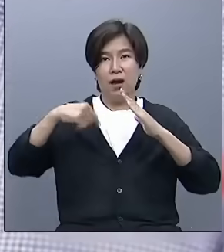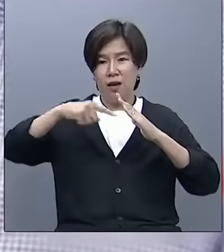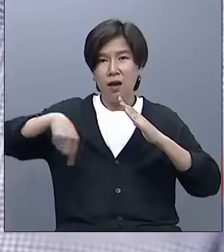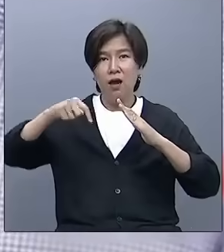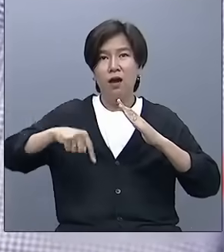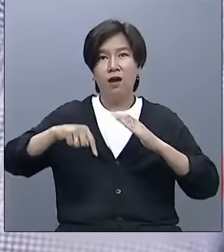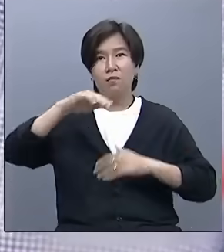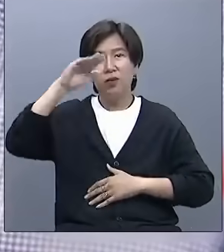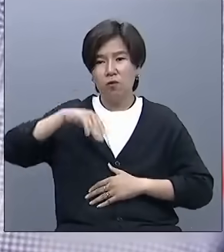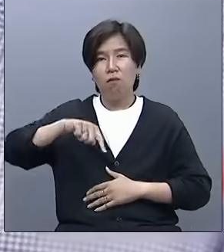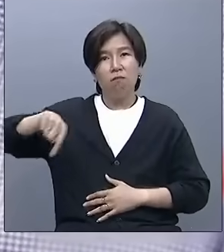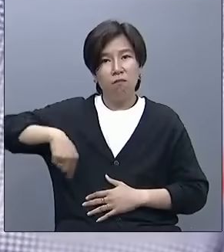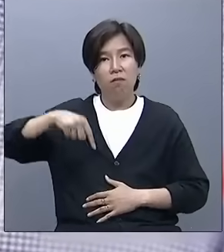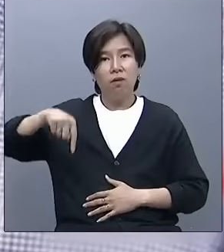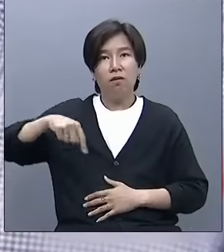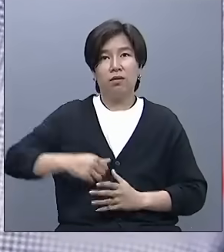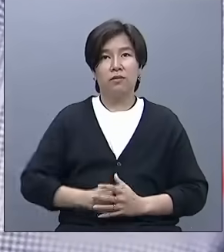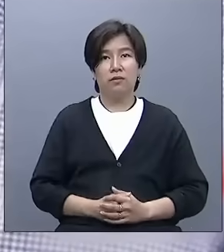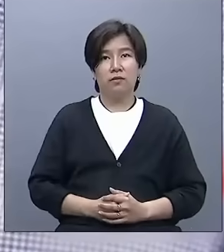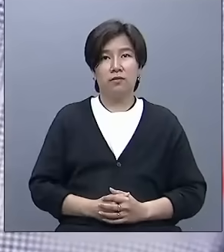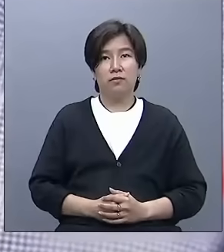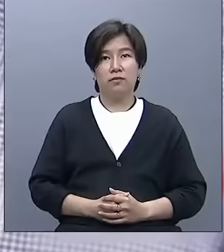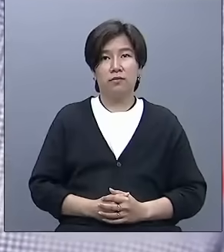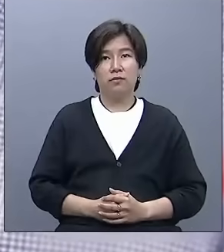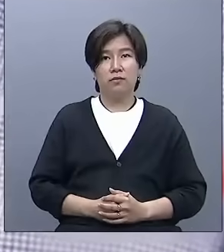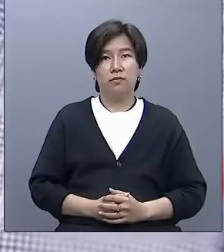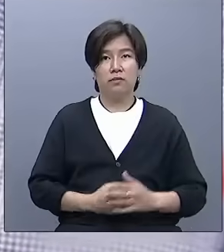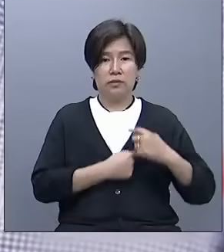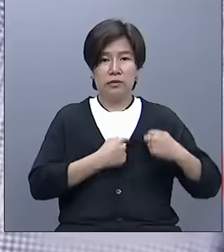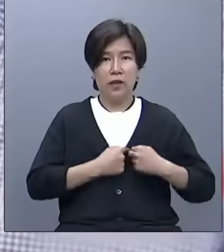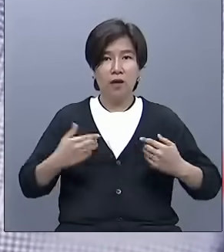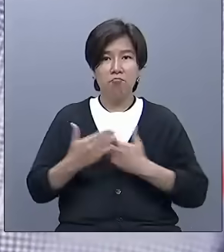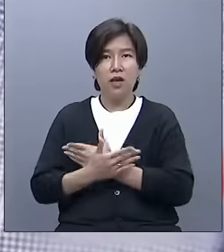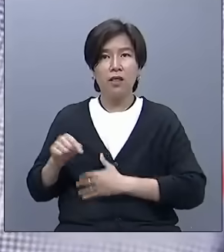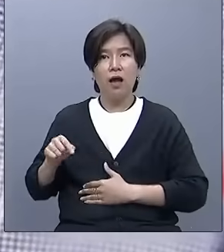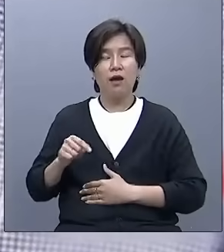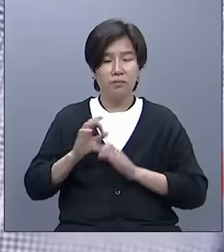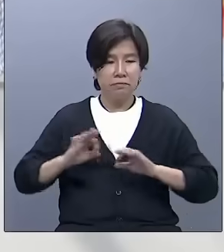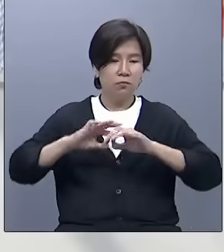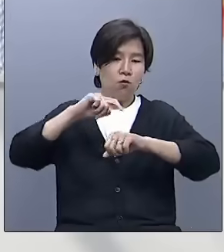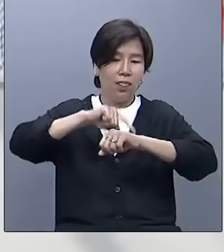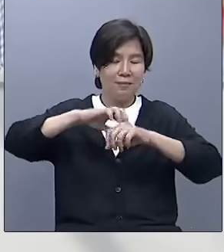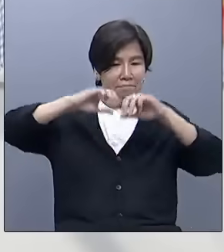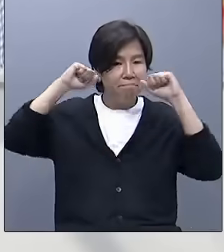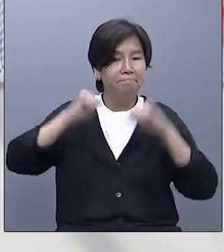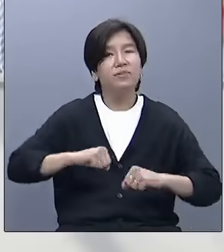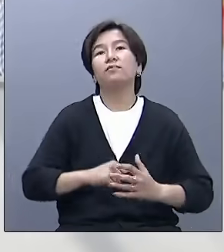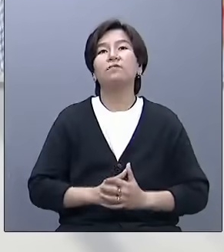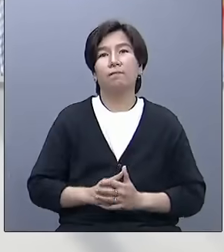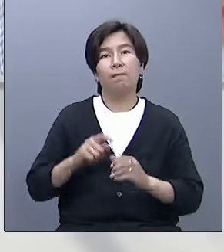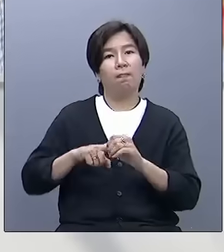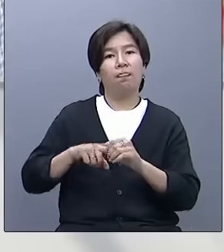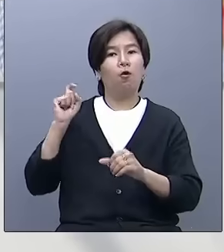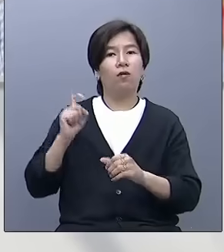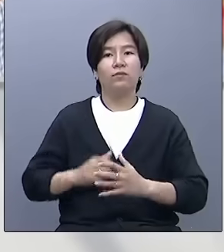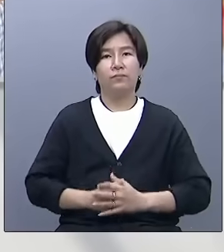พี่น้องผมทั้งนั้นแต่ว่าถึงเวลามันก็ต้องตัดสินใจ เป็นการประกาศ